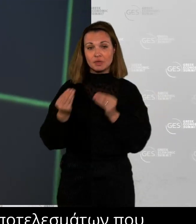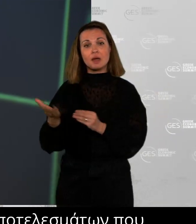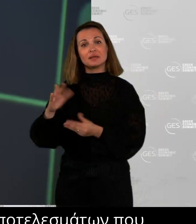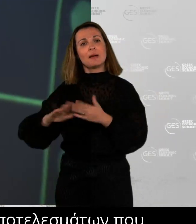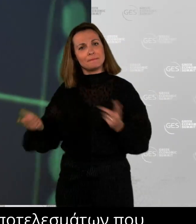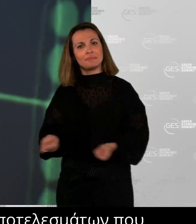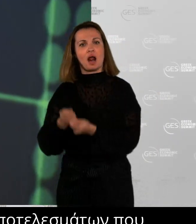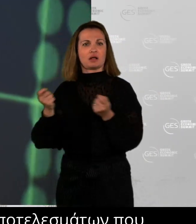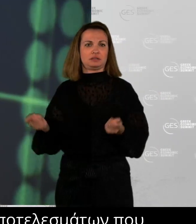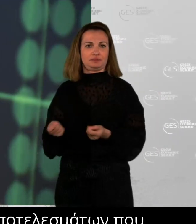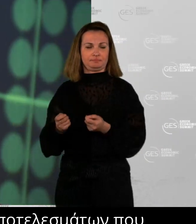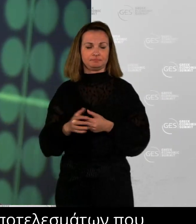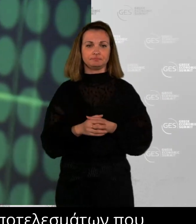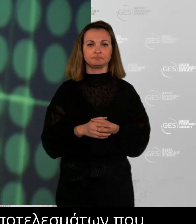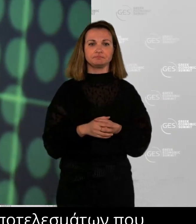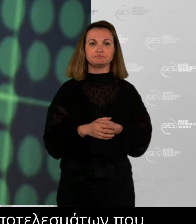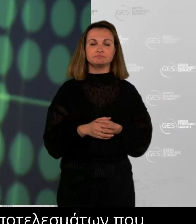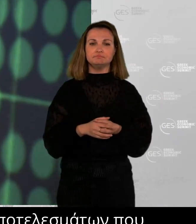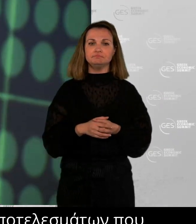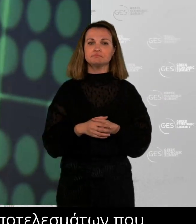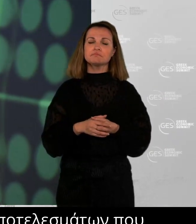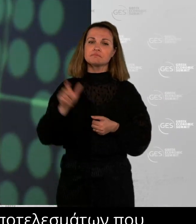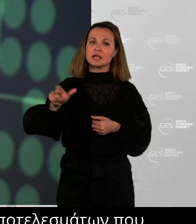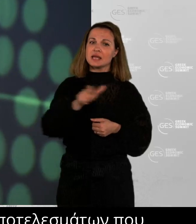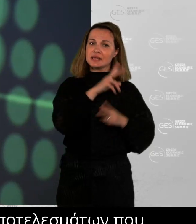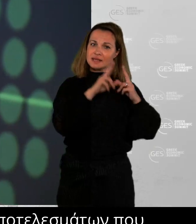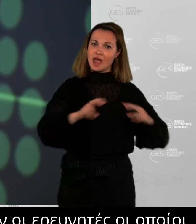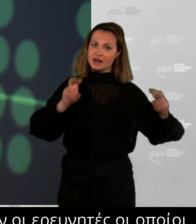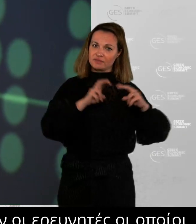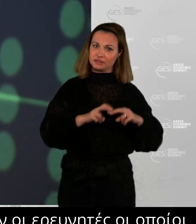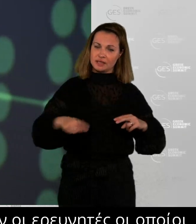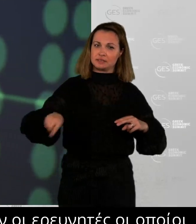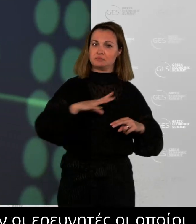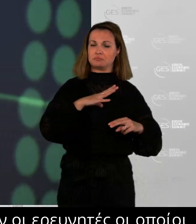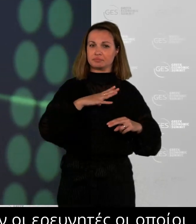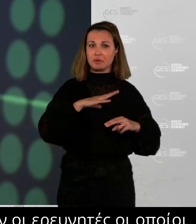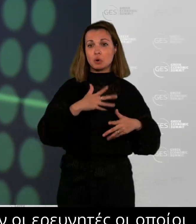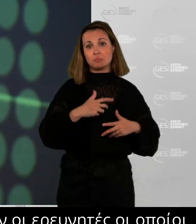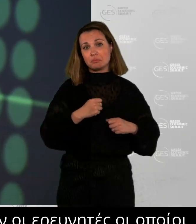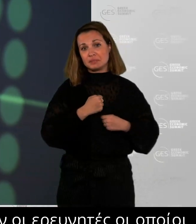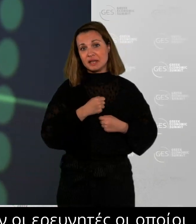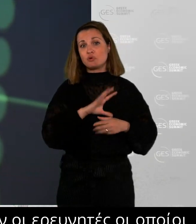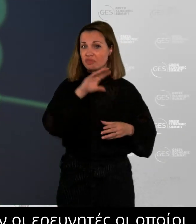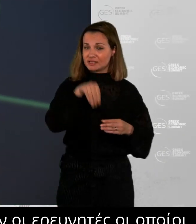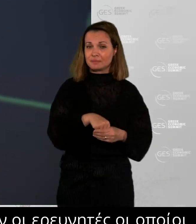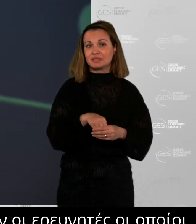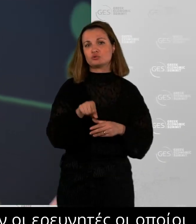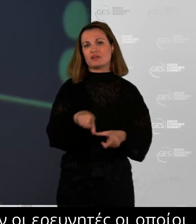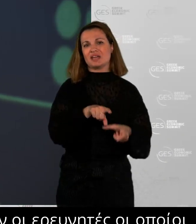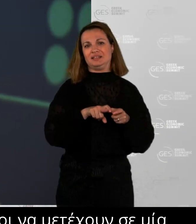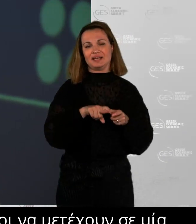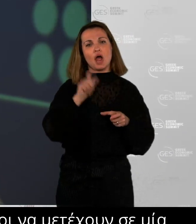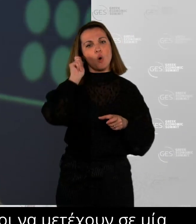ερευνητές οι οποίοι έχουν συνεισφέρει στο ερευνητικό αποτέλεσμα όλοι να μετέχουν σε μια spin-off εταιρεία. Μπορούν